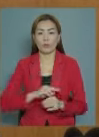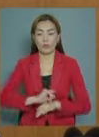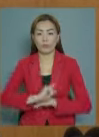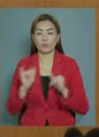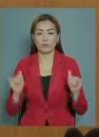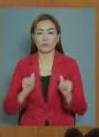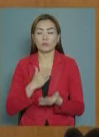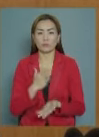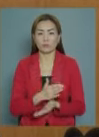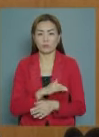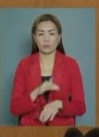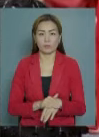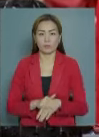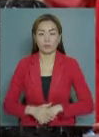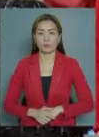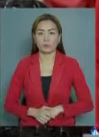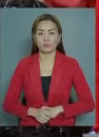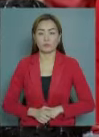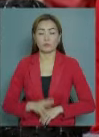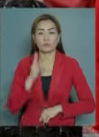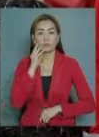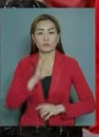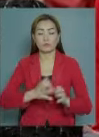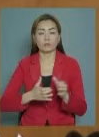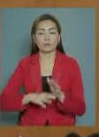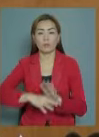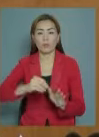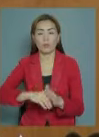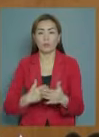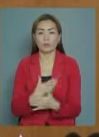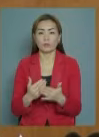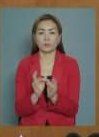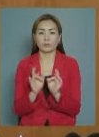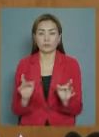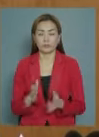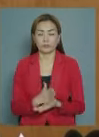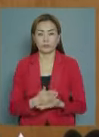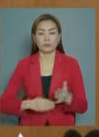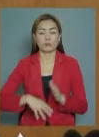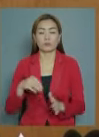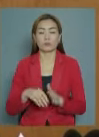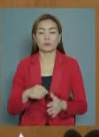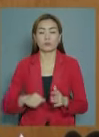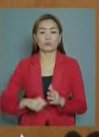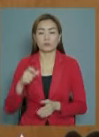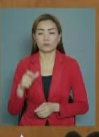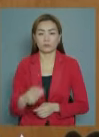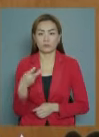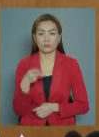келе жатқанын көрсетеді. Аумақтық сайлау комиссияларының деректері бойынша сайлауда дауыс беруге